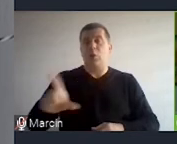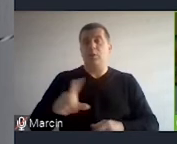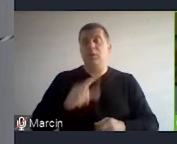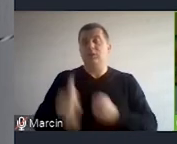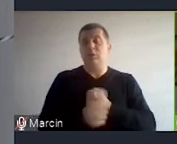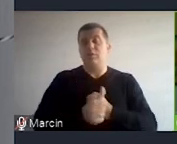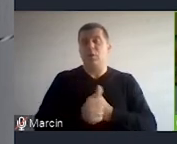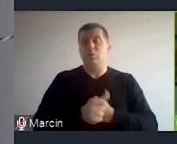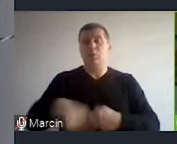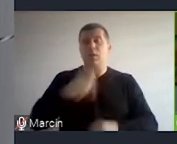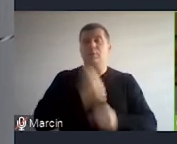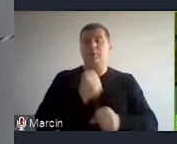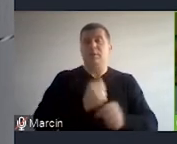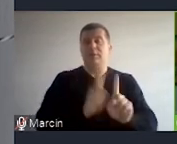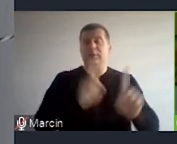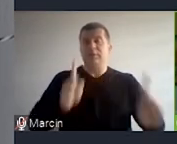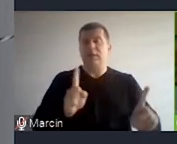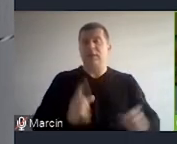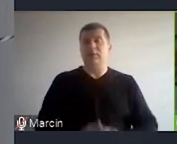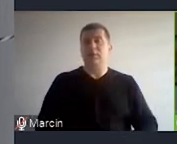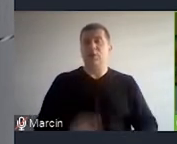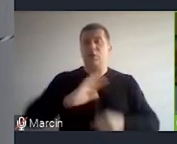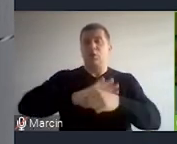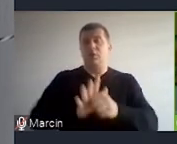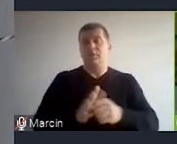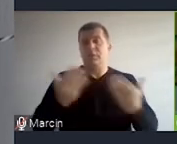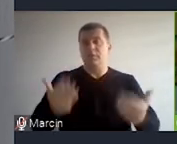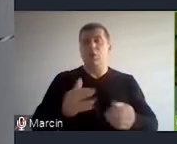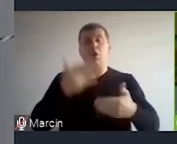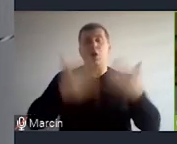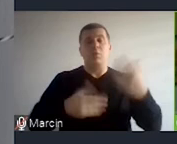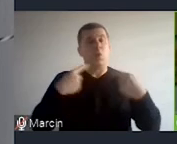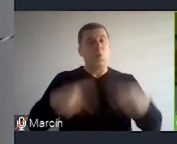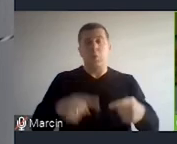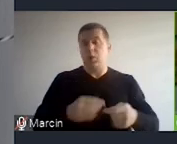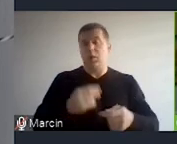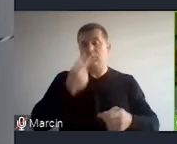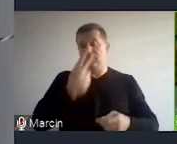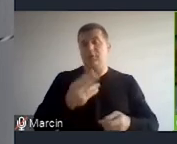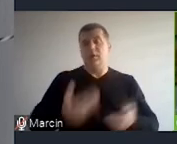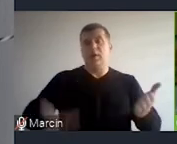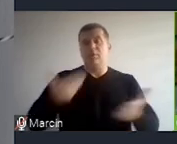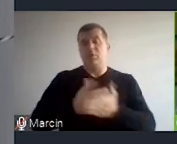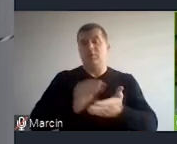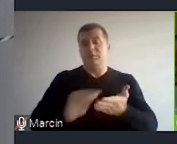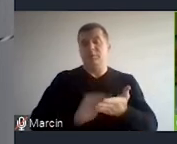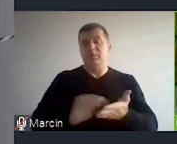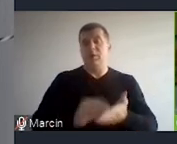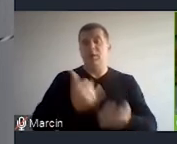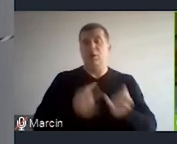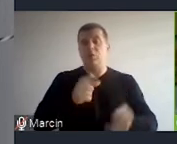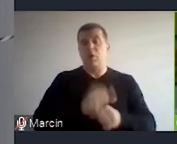na konieczność pracy zdalnej. Komputery nie były przewidziane na etapie pisania wniosku. Jeśli to są